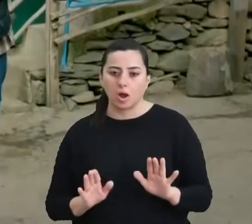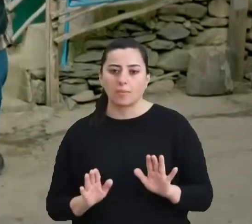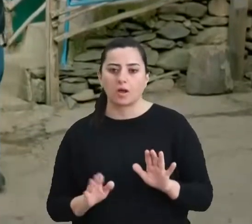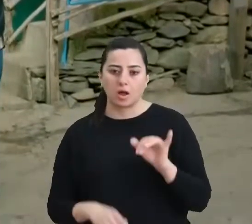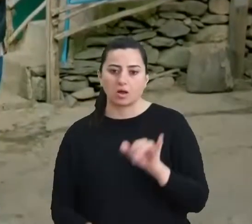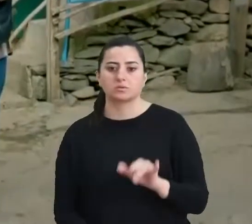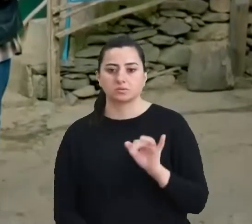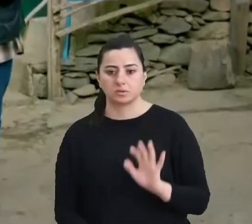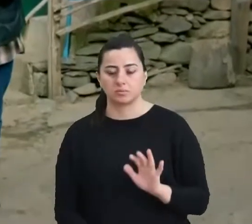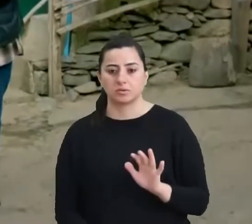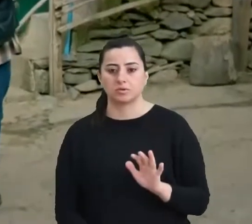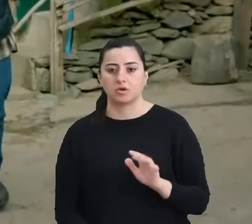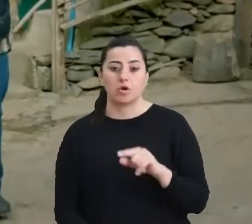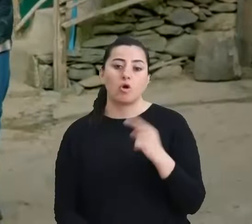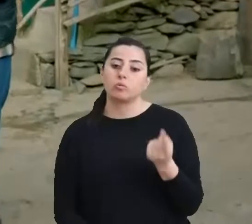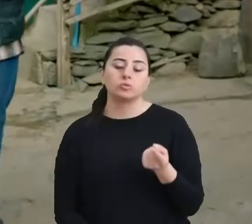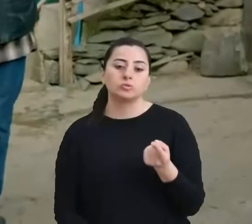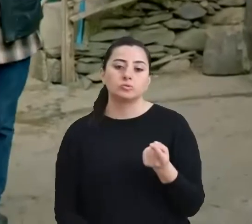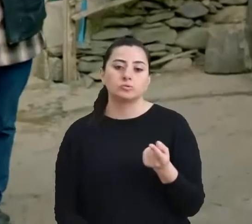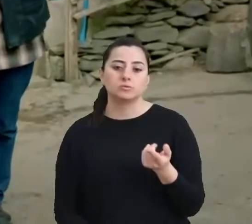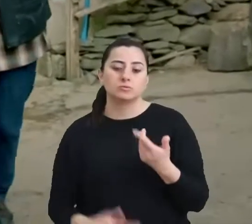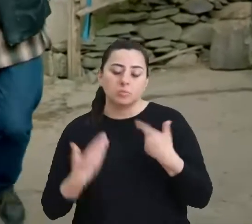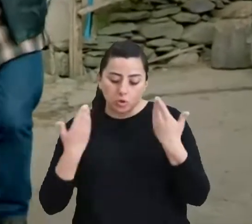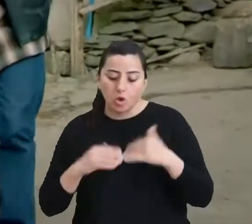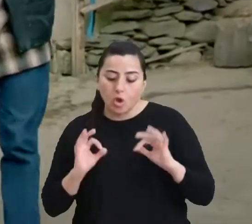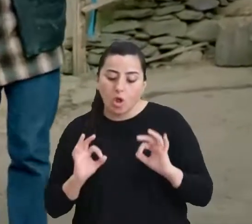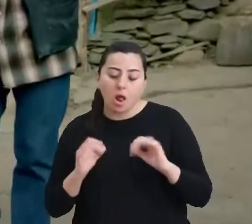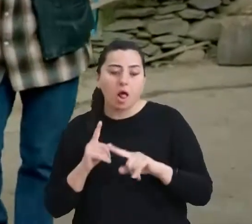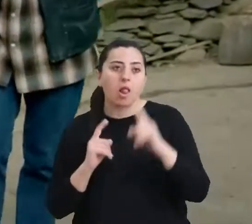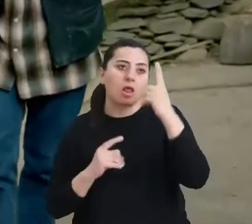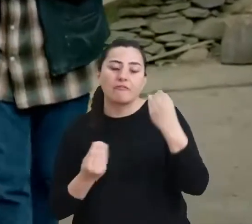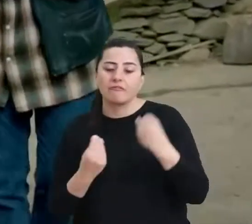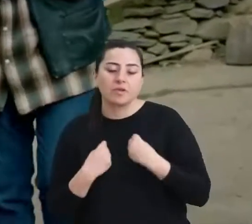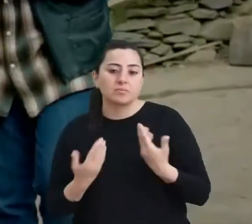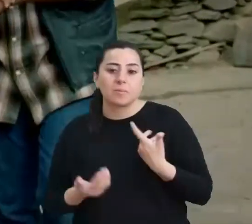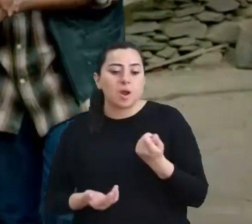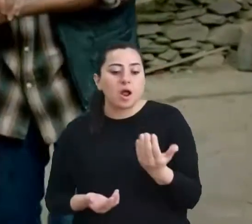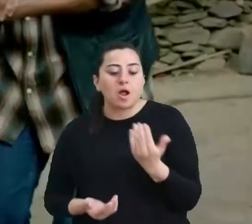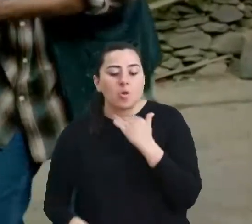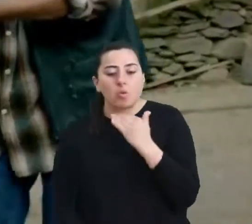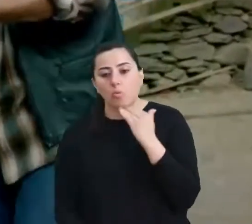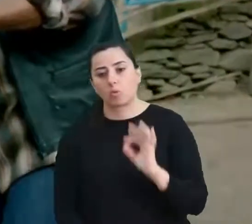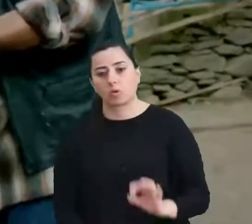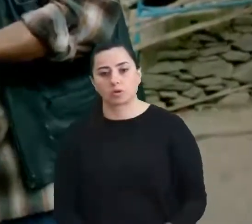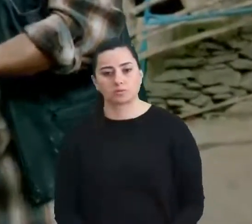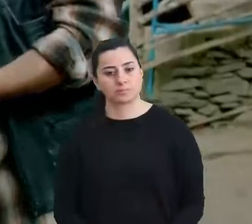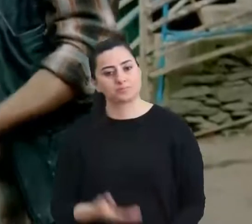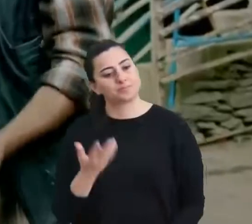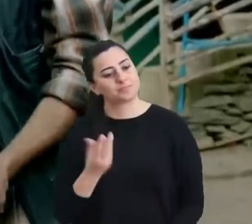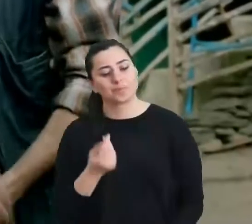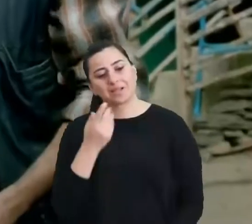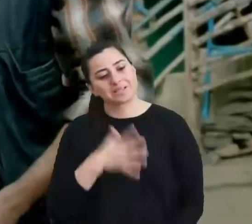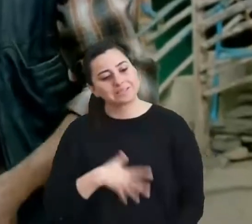onda haklısın. Ama öbür türlü benim yapım bu ana. Allah böyle yaratmış, ben ölsem isteyemiyorum işte.